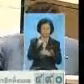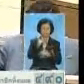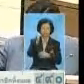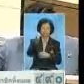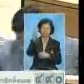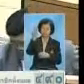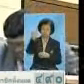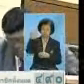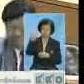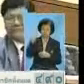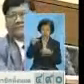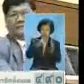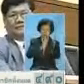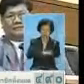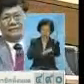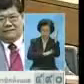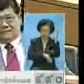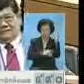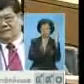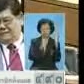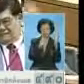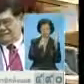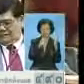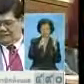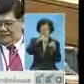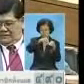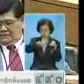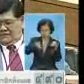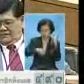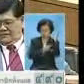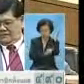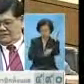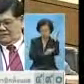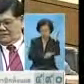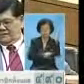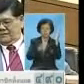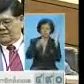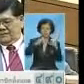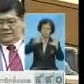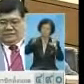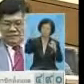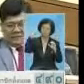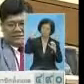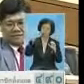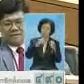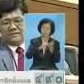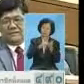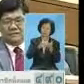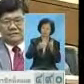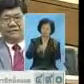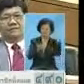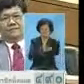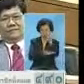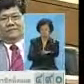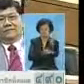ในสมัยนู้นมีเฉพาะภาคใต้เป็นส่วนใหญ่ที่ปลูกยางพารารัฐบาลสมัยนู้นนี่นะครับแนะนำให้ประชาชนนี่ตัด